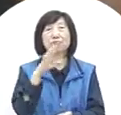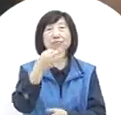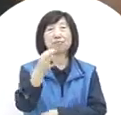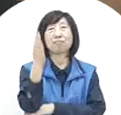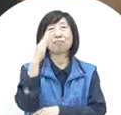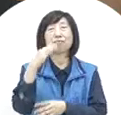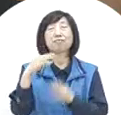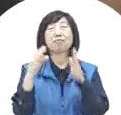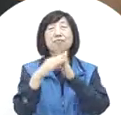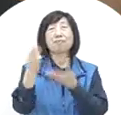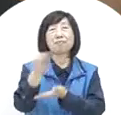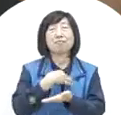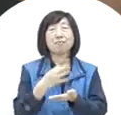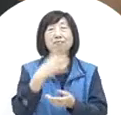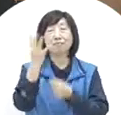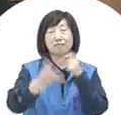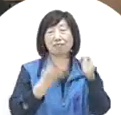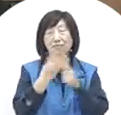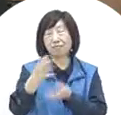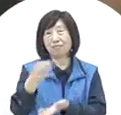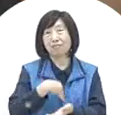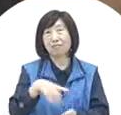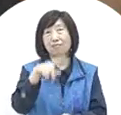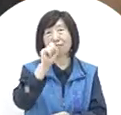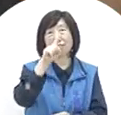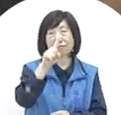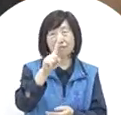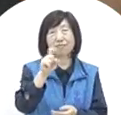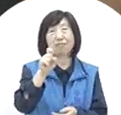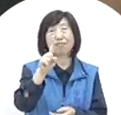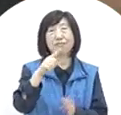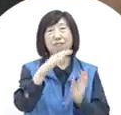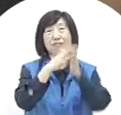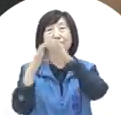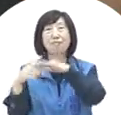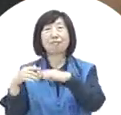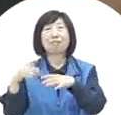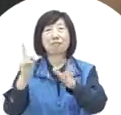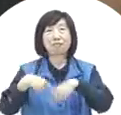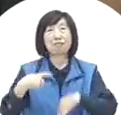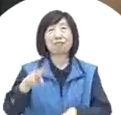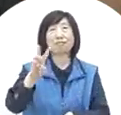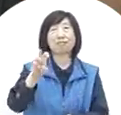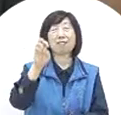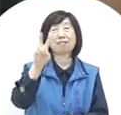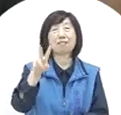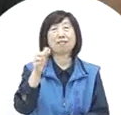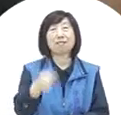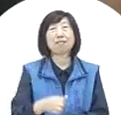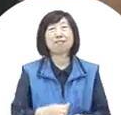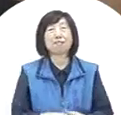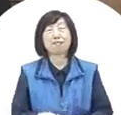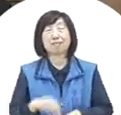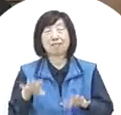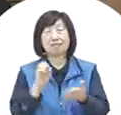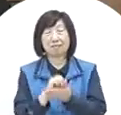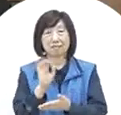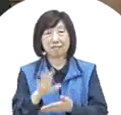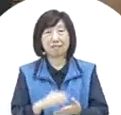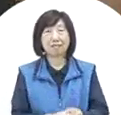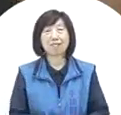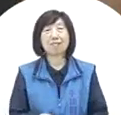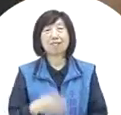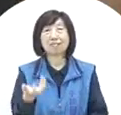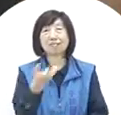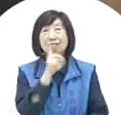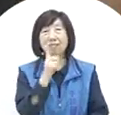的，西单卖111间，总共获利32亿。 我跟议员报告哈，其实议员所指